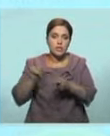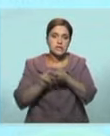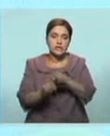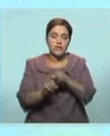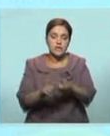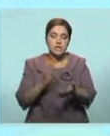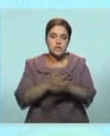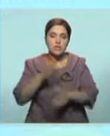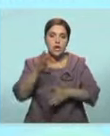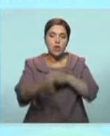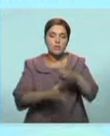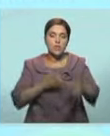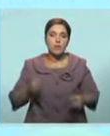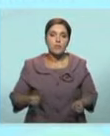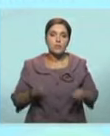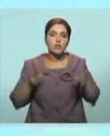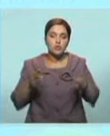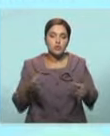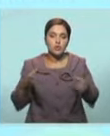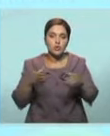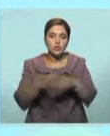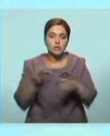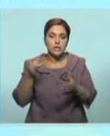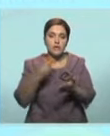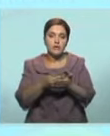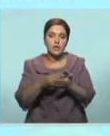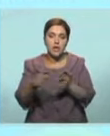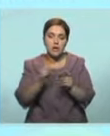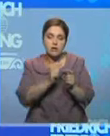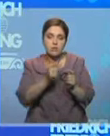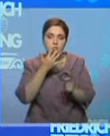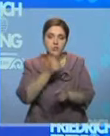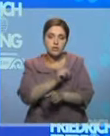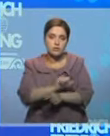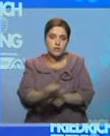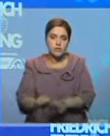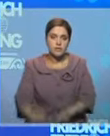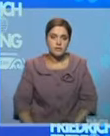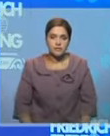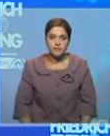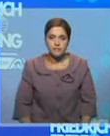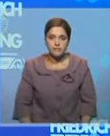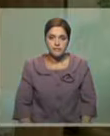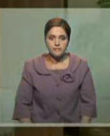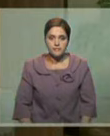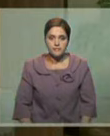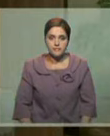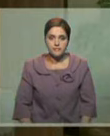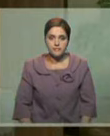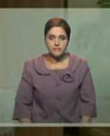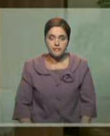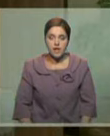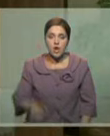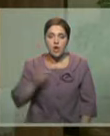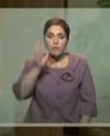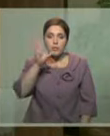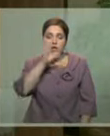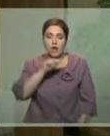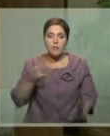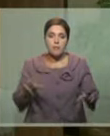международными террористическими организациями и финансовую подпитку из-за рубежа. Будут выживать, грубо говоря, те страны, которые будут